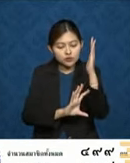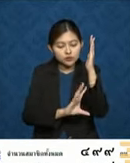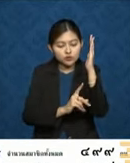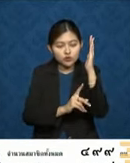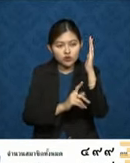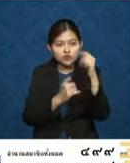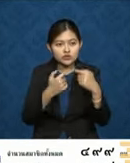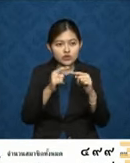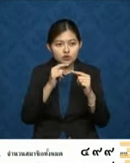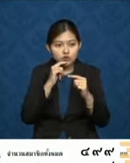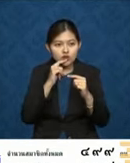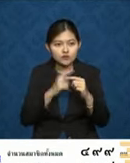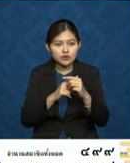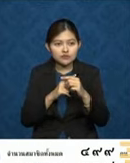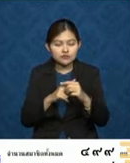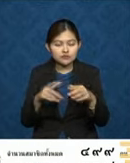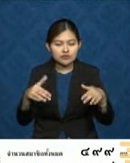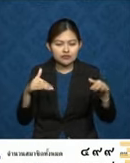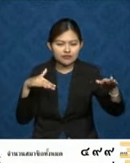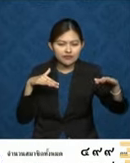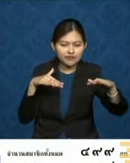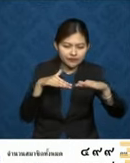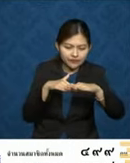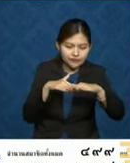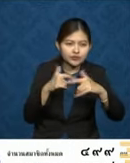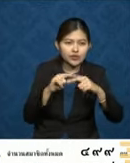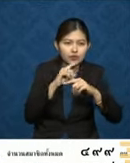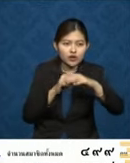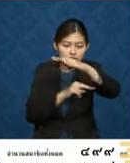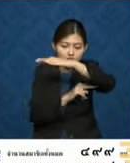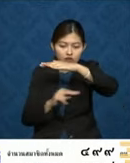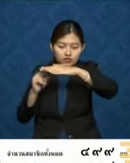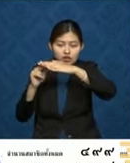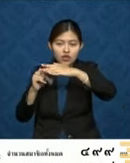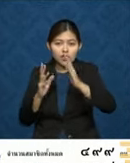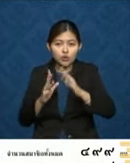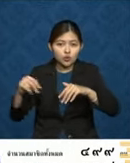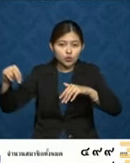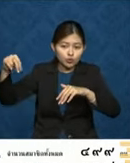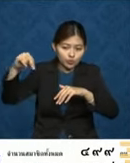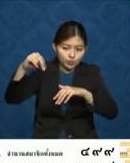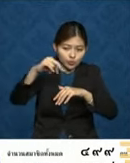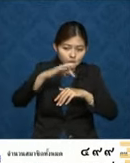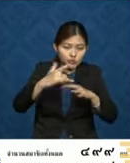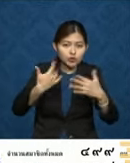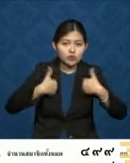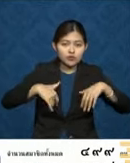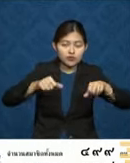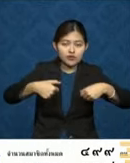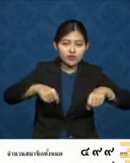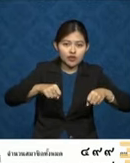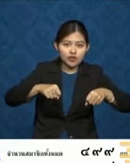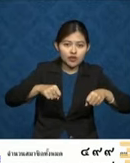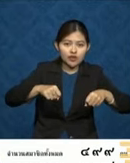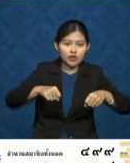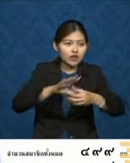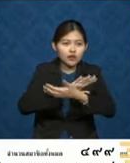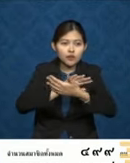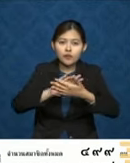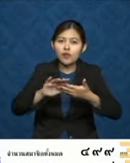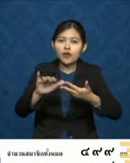ทางข้ามรางรถไฟแต่สร้างสะพานลอยข้ามเพื่อให้คนเดินและให้มอเตอร์ไซค์วิ่งยังไม่เสร็จ